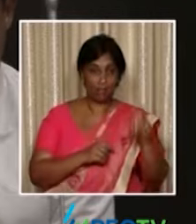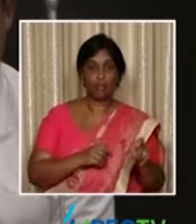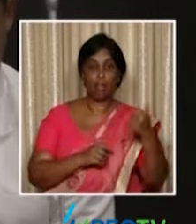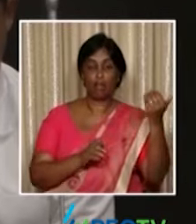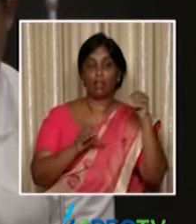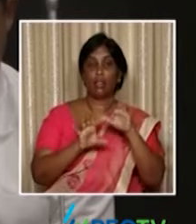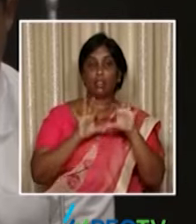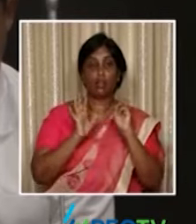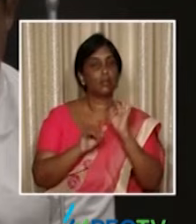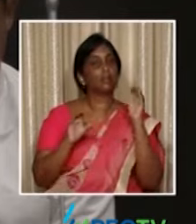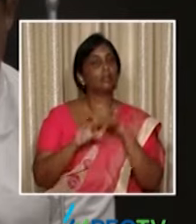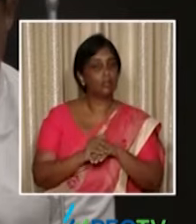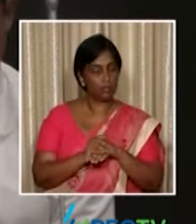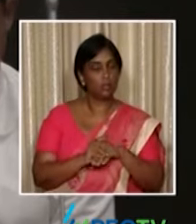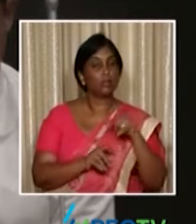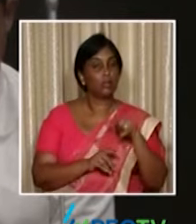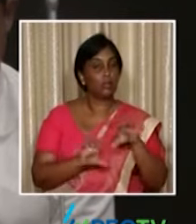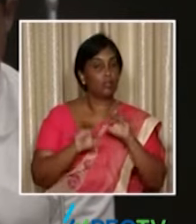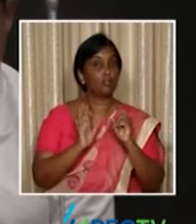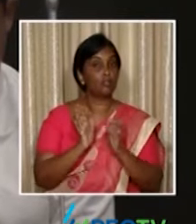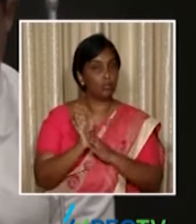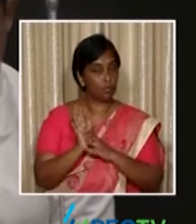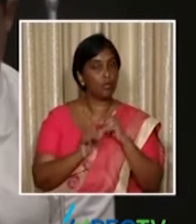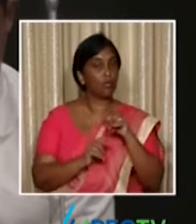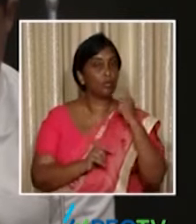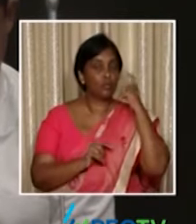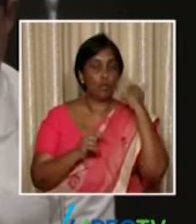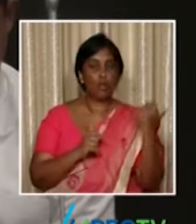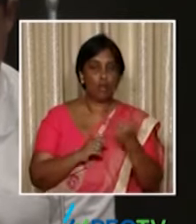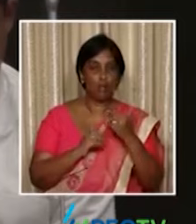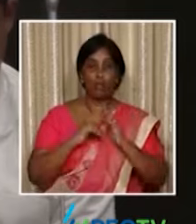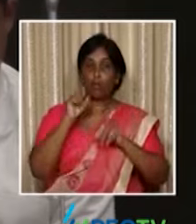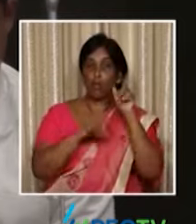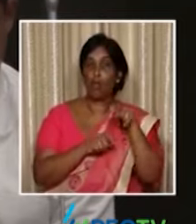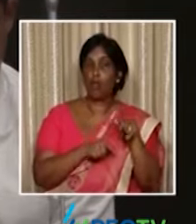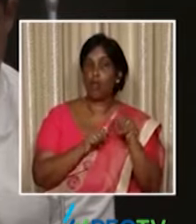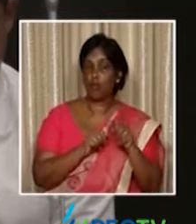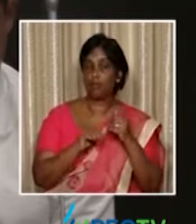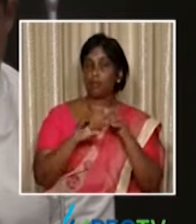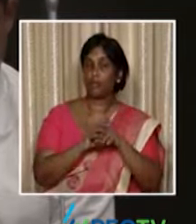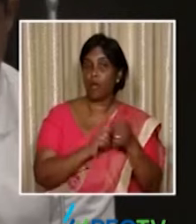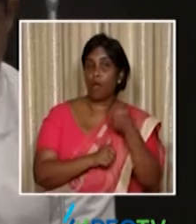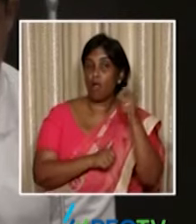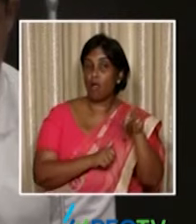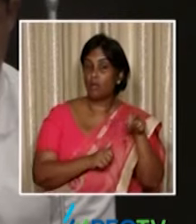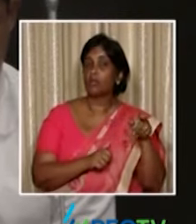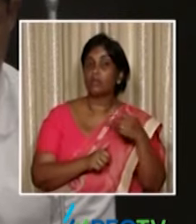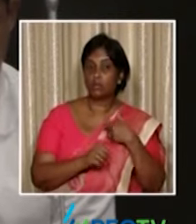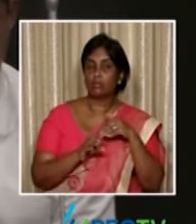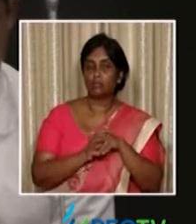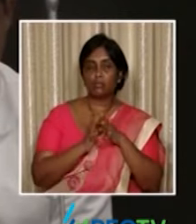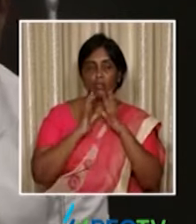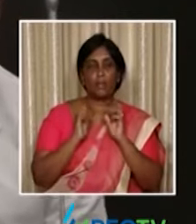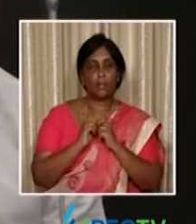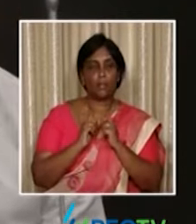තීරණකාරක සභාවේ සභාපතියට පත් කළදී ඒ සිලෙක්ෂන් කමිටියතෝට ඒගොල්ලන් දන්නවා නූතන වශයෙන් ක්‍රීඩකයෝ කවුද අලුතෙන් ගහන්නේ කවුද හොඳ ක්‍රීඩකයෝ ඉන්නේ. අපේ තියෙන ලොකුම ප්‍රශ්නේ